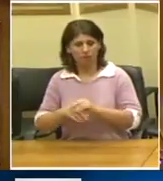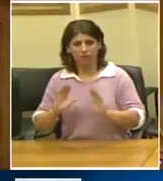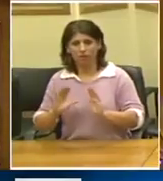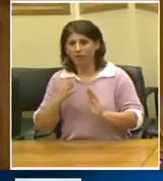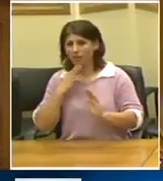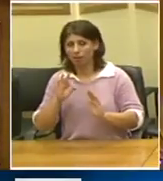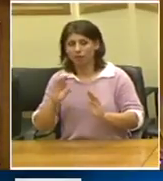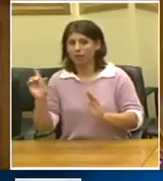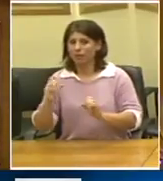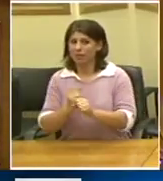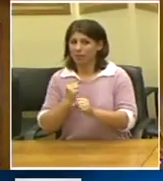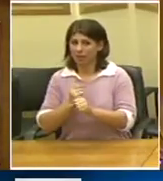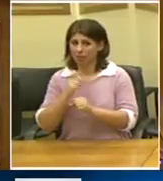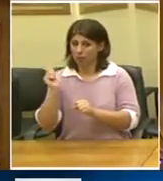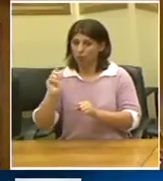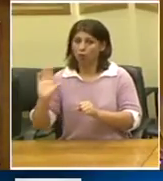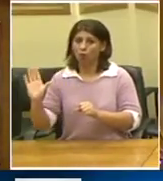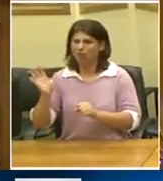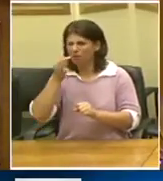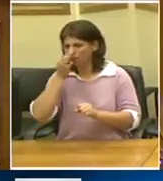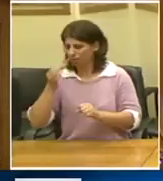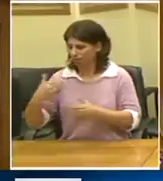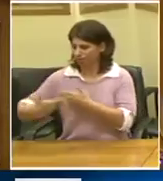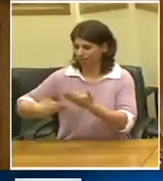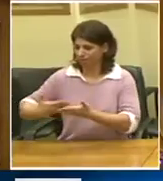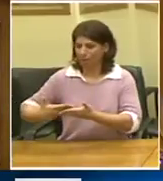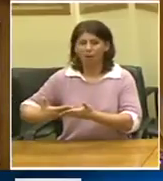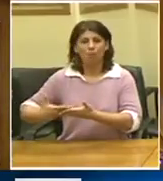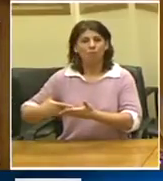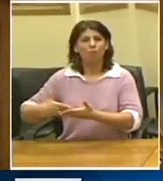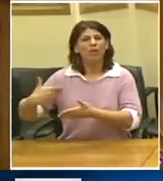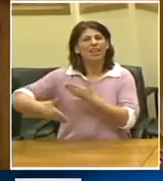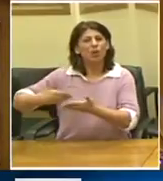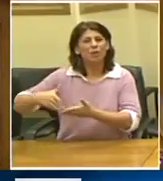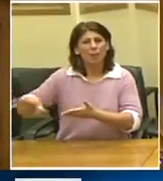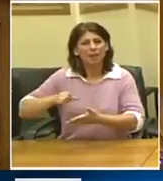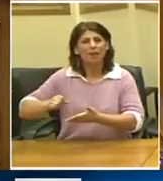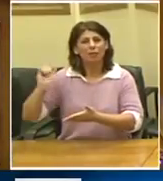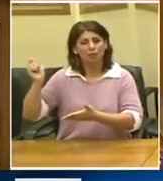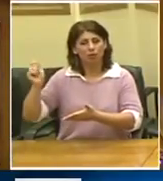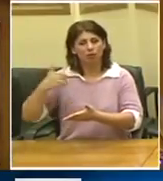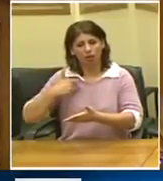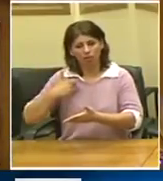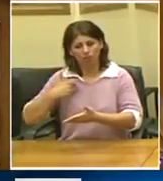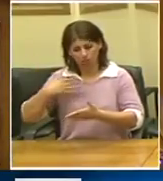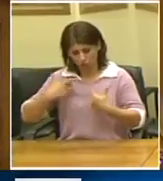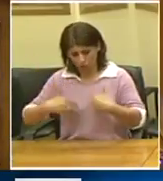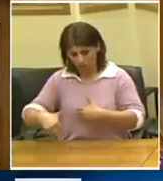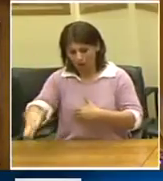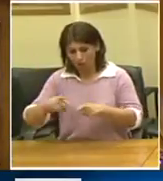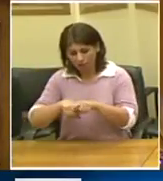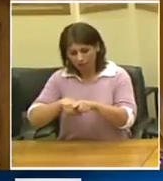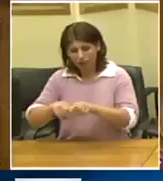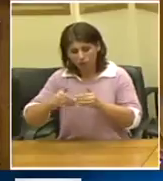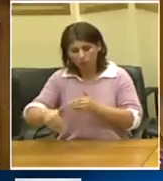όλοι ούτε επαγγελματίες πολιτικοί, ούτε γόνοι που κληρονομήσαμε καρέκλες και οφίτσια. Και είμαστε πάνω απ' όλα πολίτες και το μέλλον μας εξαρτάται και από το μέλλον της χώρας. Κάτι